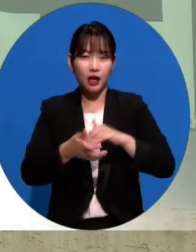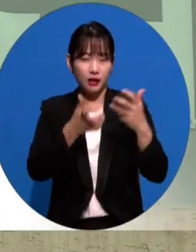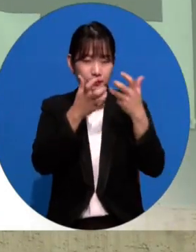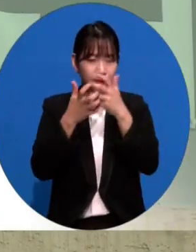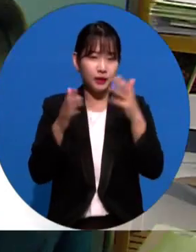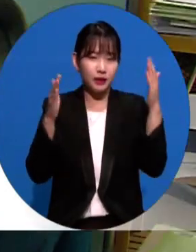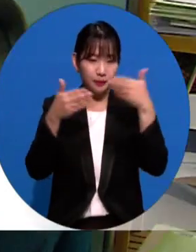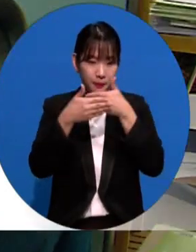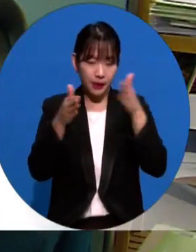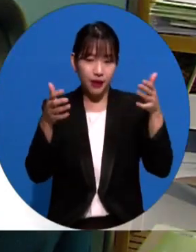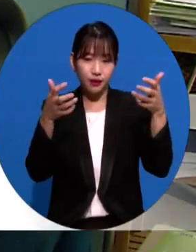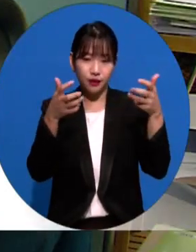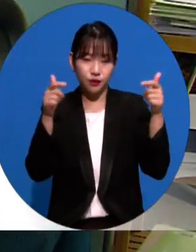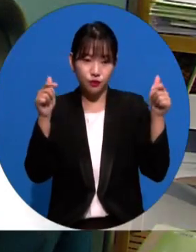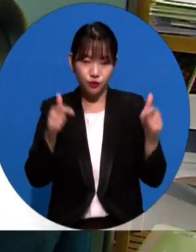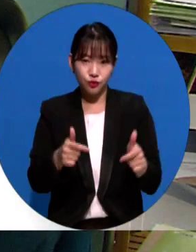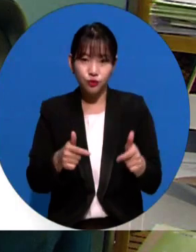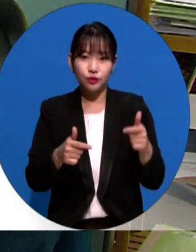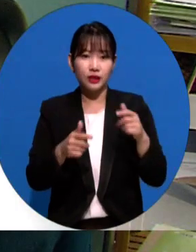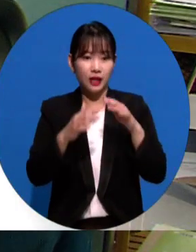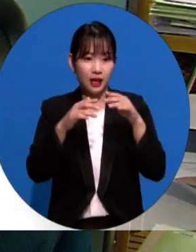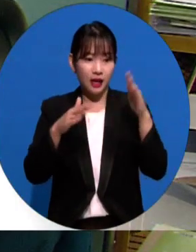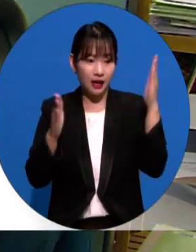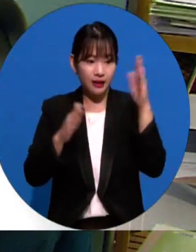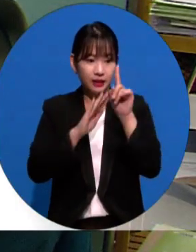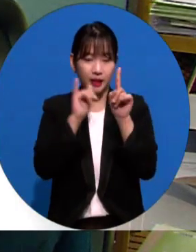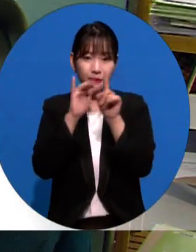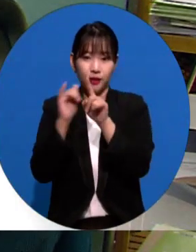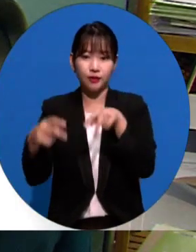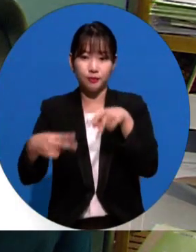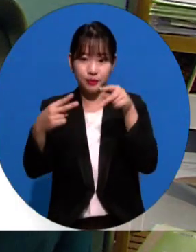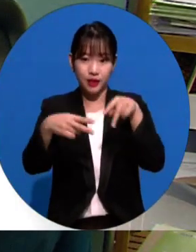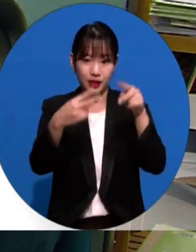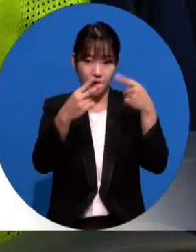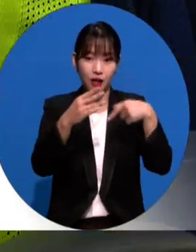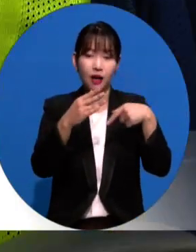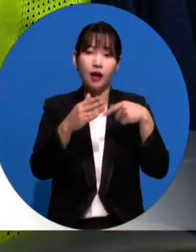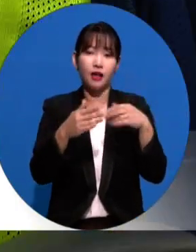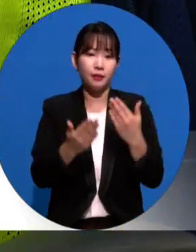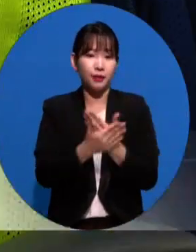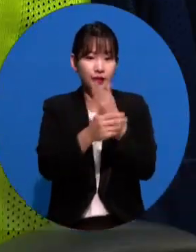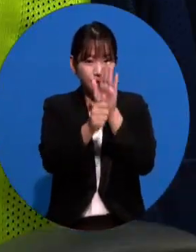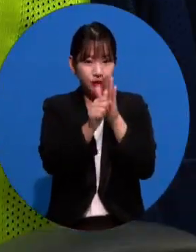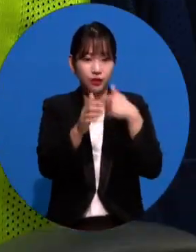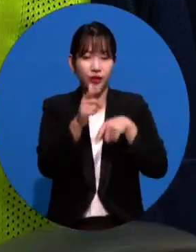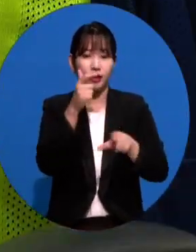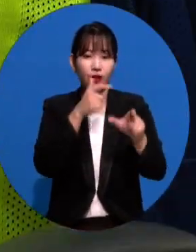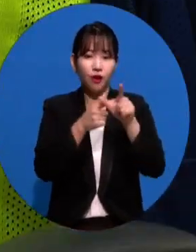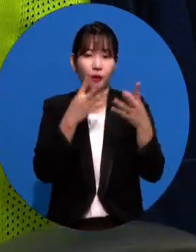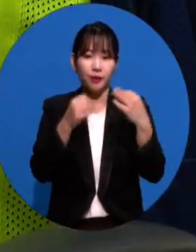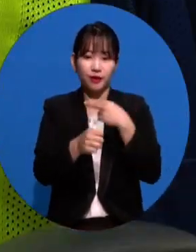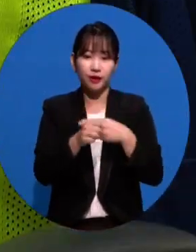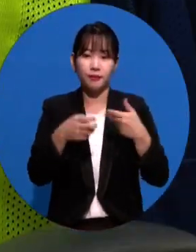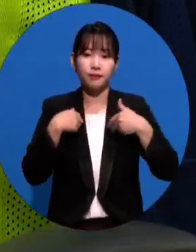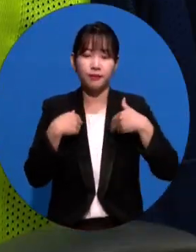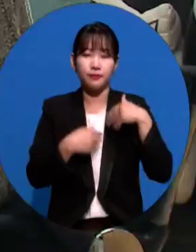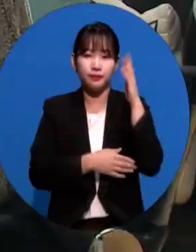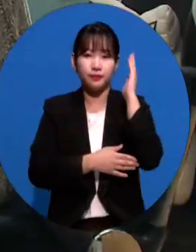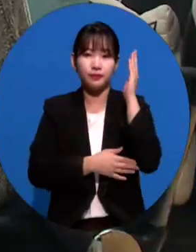학급을 해소하고 학생 개개인의 눈을 마주보며 성장을 지원하려면 더 많은 교원이 필요하다고